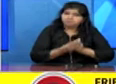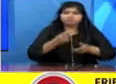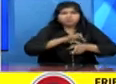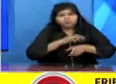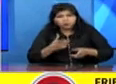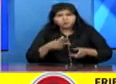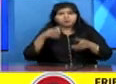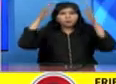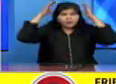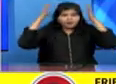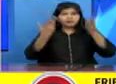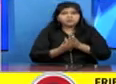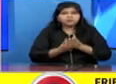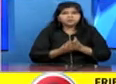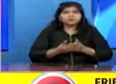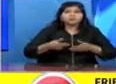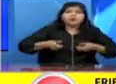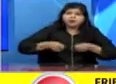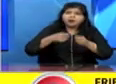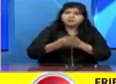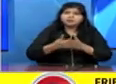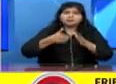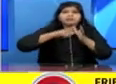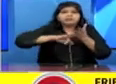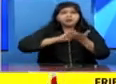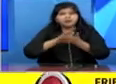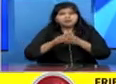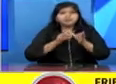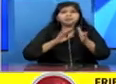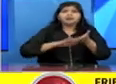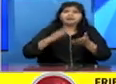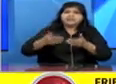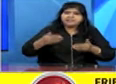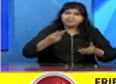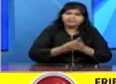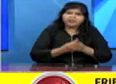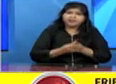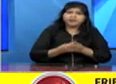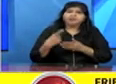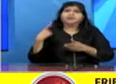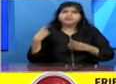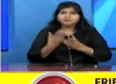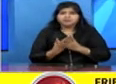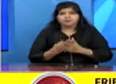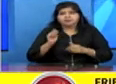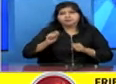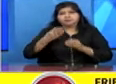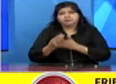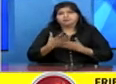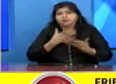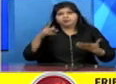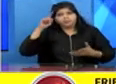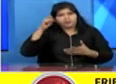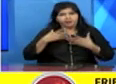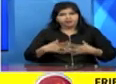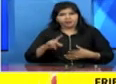हो, नर्स हो, पैरामेडिकल, आशा, एनएम कार्यकर्ता, सफाई कर्मचारी हो, आपके स्वास्थ्य की भी देश को बहुत चिंता